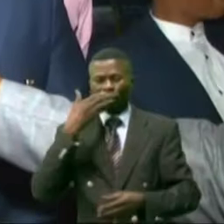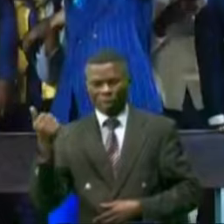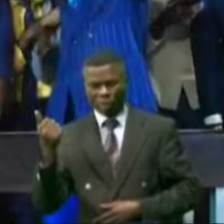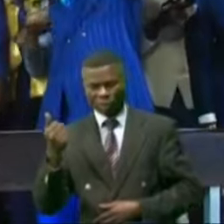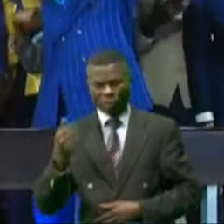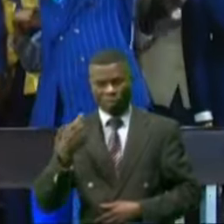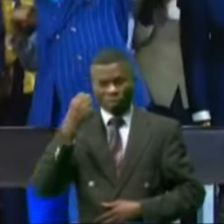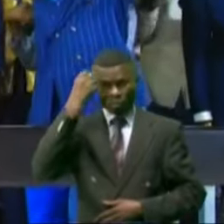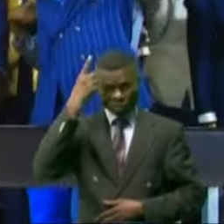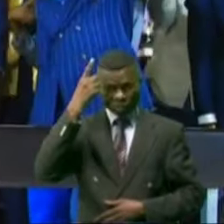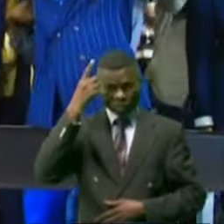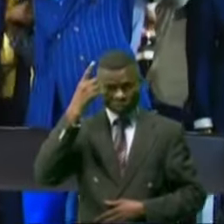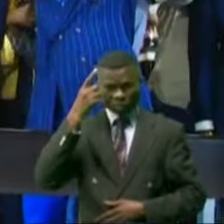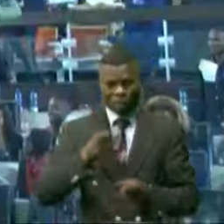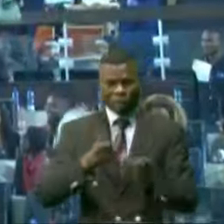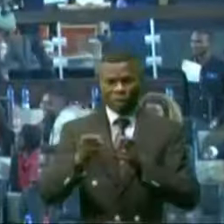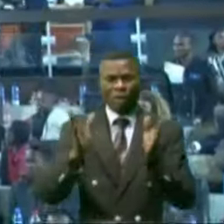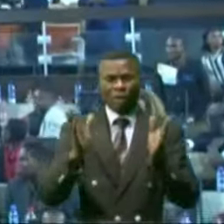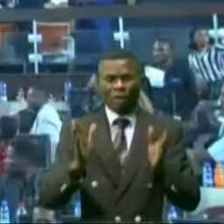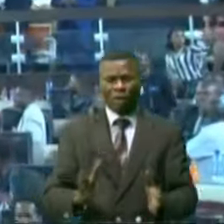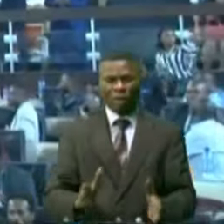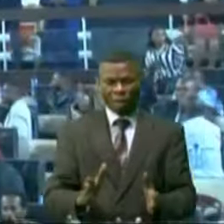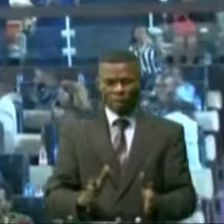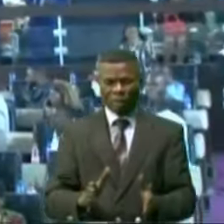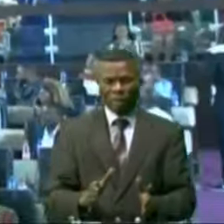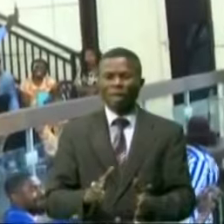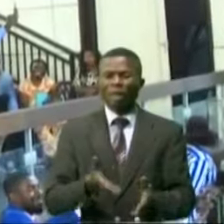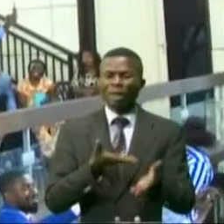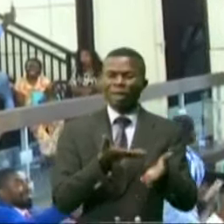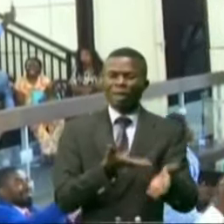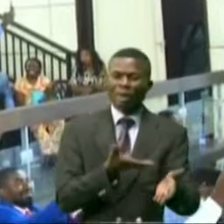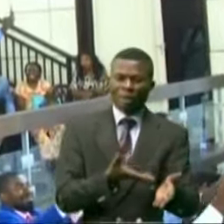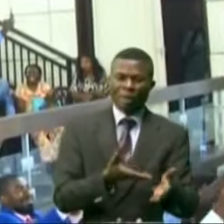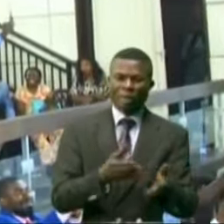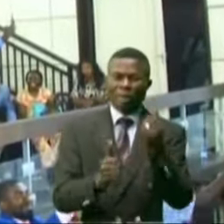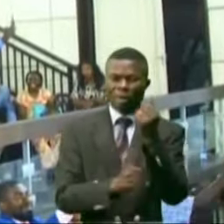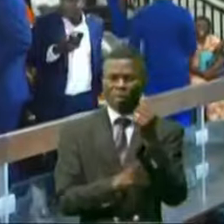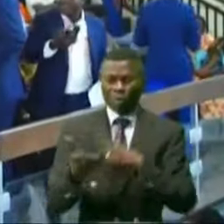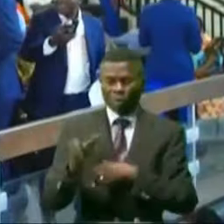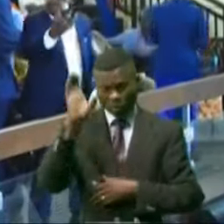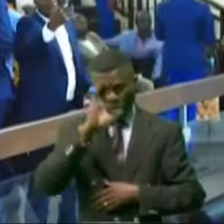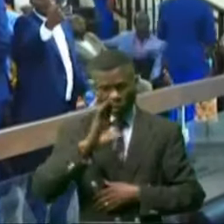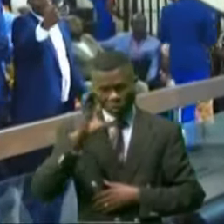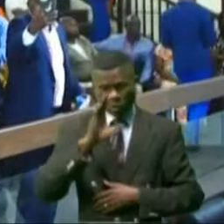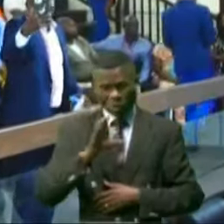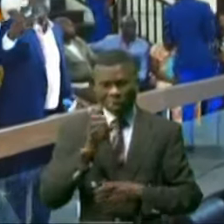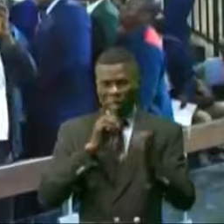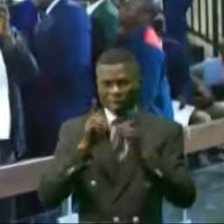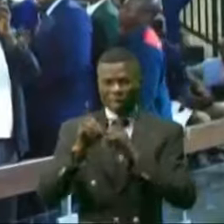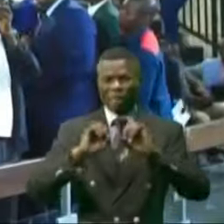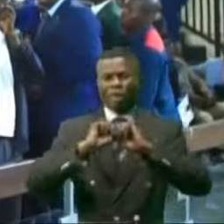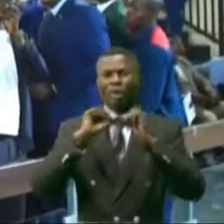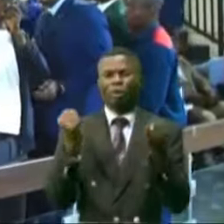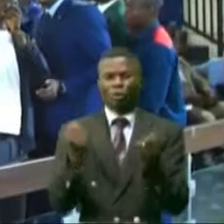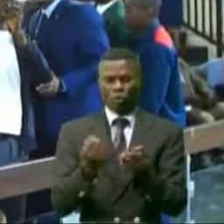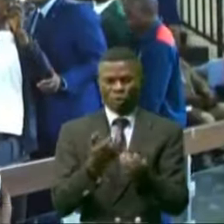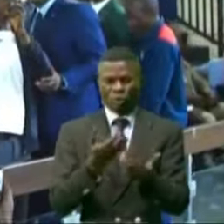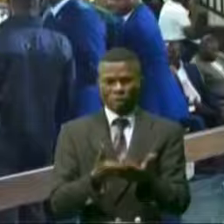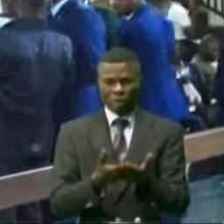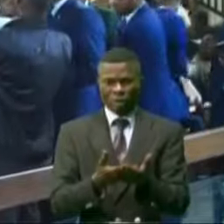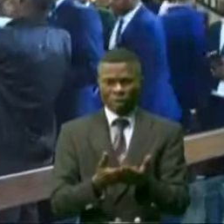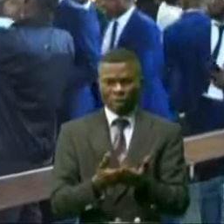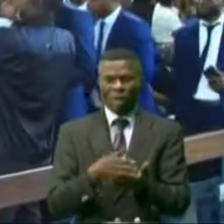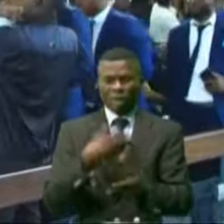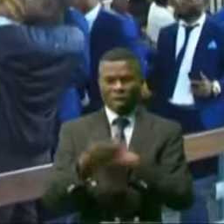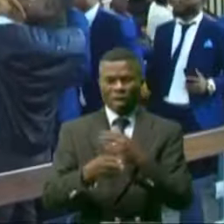c'est vraiment un gestionnaire des ressources humaines parce qu'il cherche à avoir un dialogue social. Et en faisant le